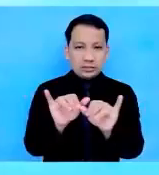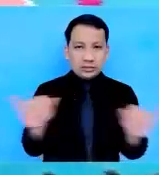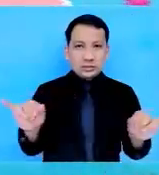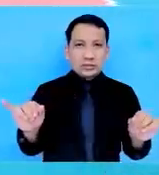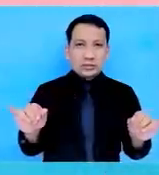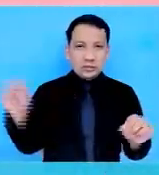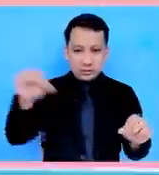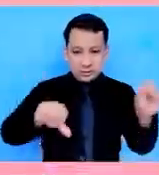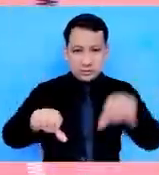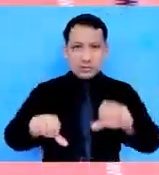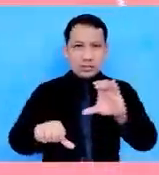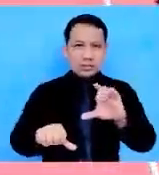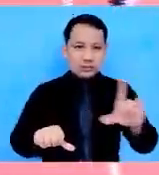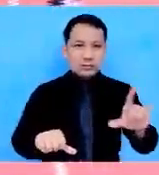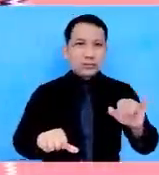dyan ng Creamline.